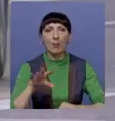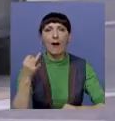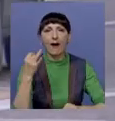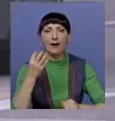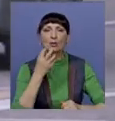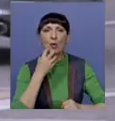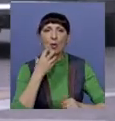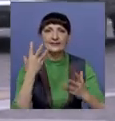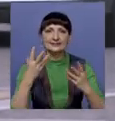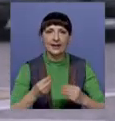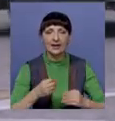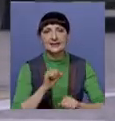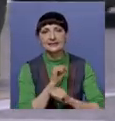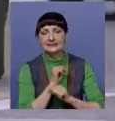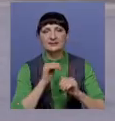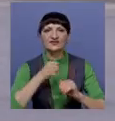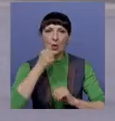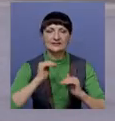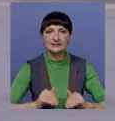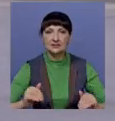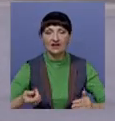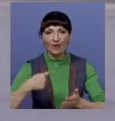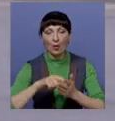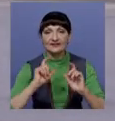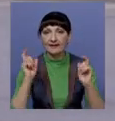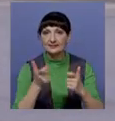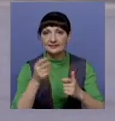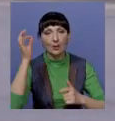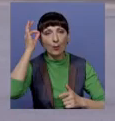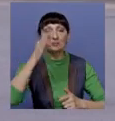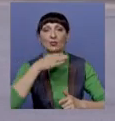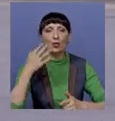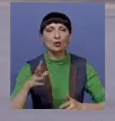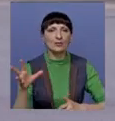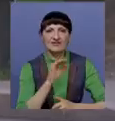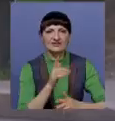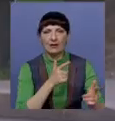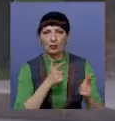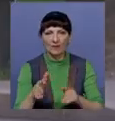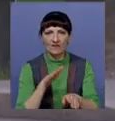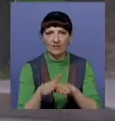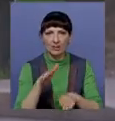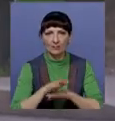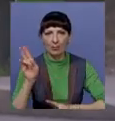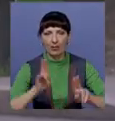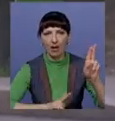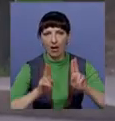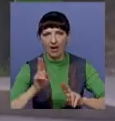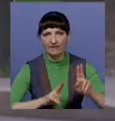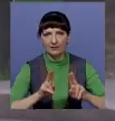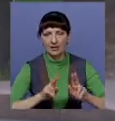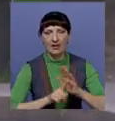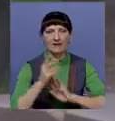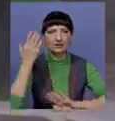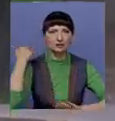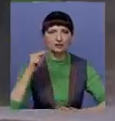деньками наслаждаются и взрослые, и дети. О том, что в городе карантин, помнят многие, но не все готовы придерживаться тех правил, которые были введены